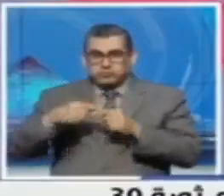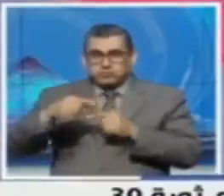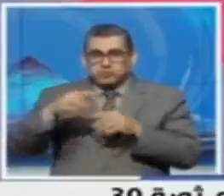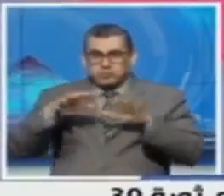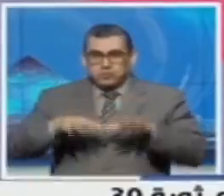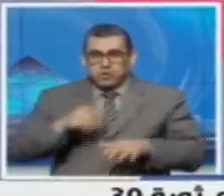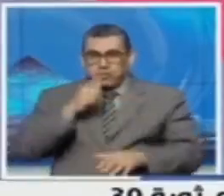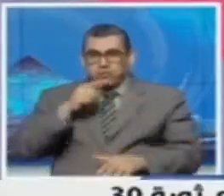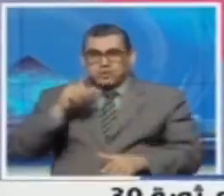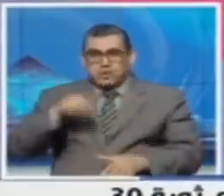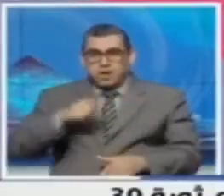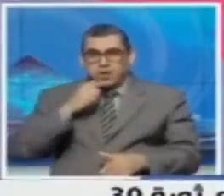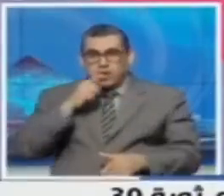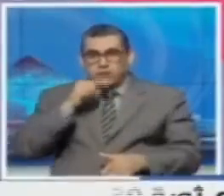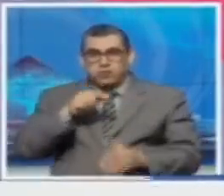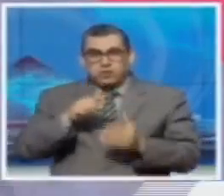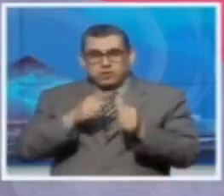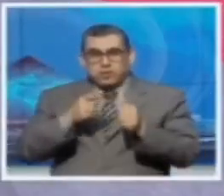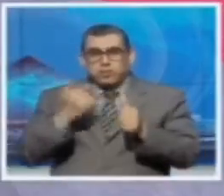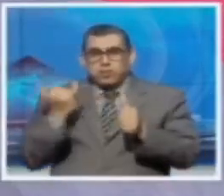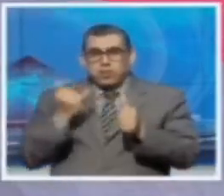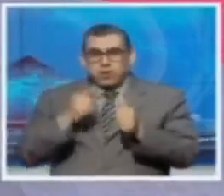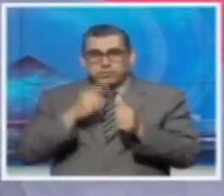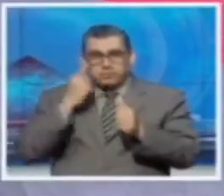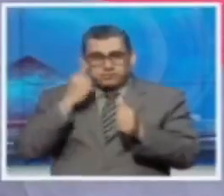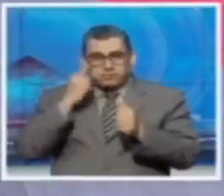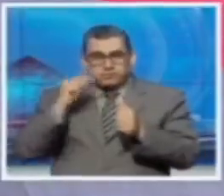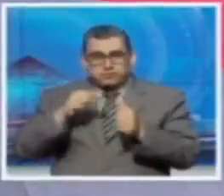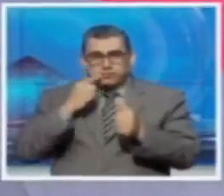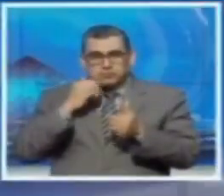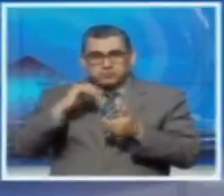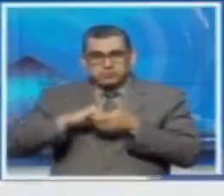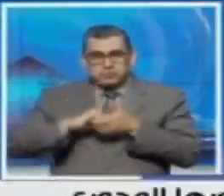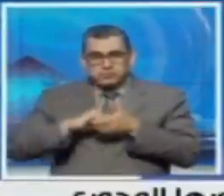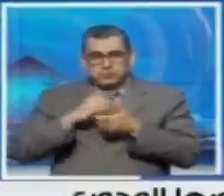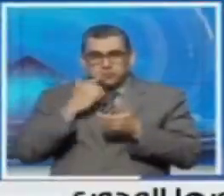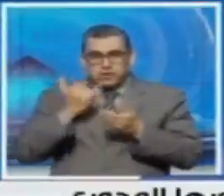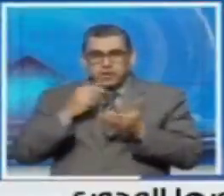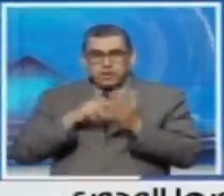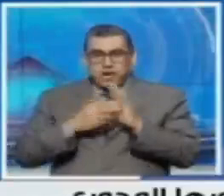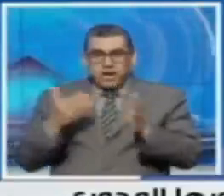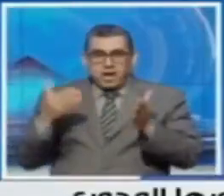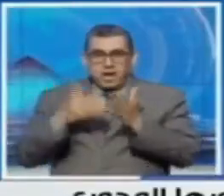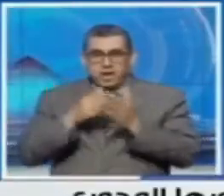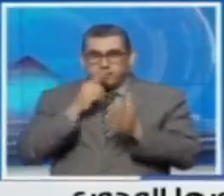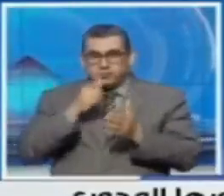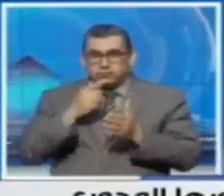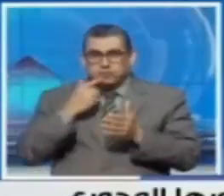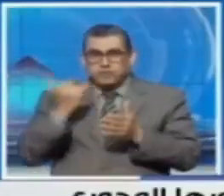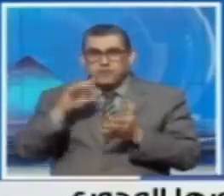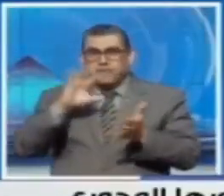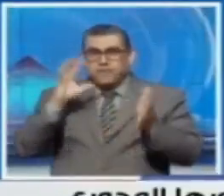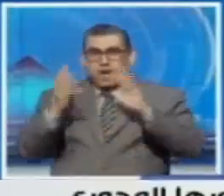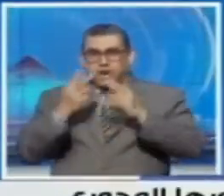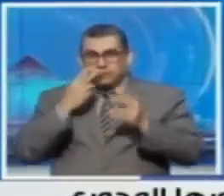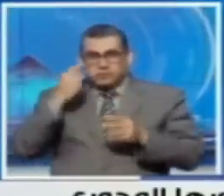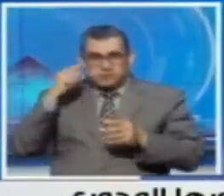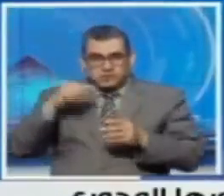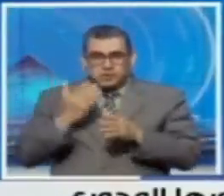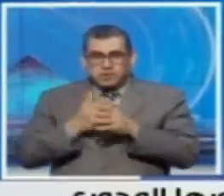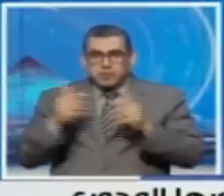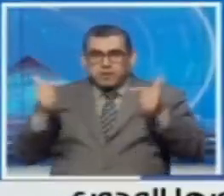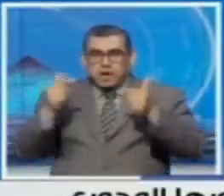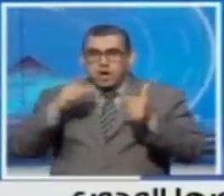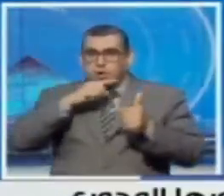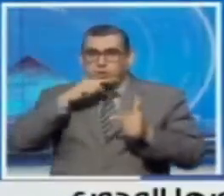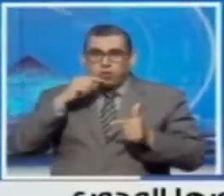نعم سعادة السفير، هذه نقطة مهمة، فكرة أنه توقيت لافت لهذه الزيارة. العالم كله يعيش تداعيات الأزمة